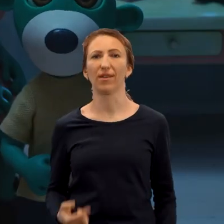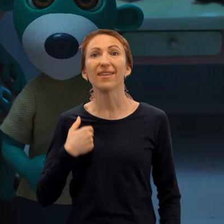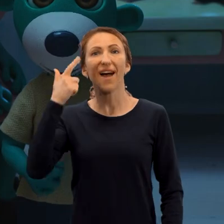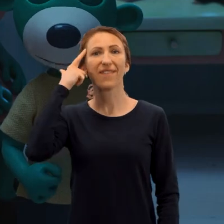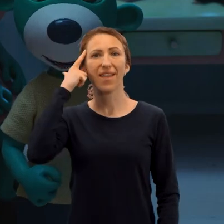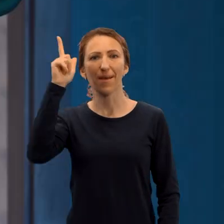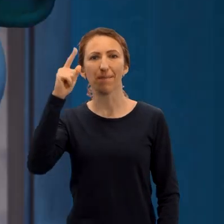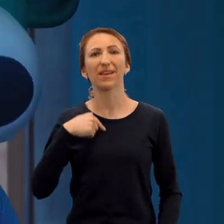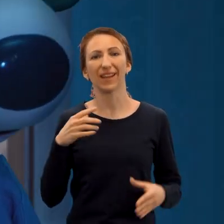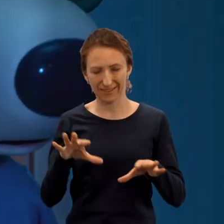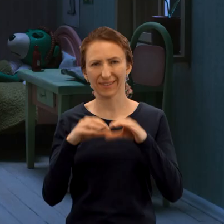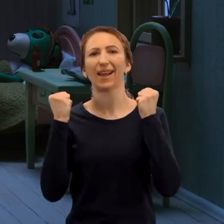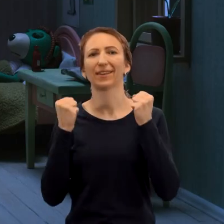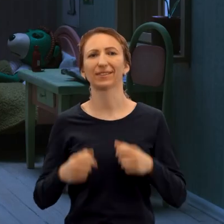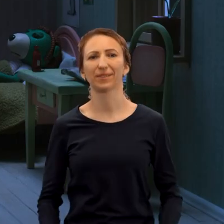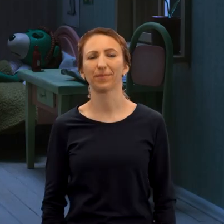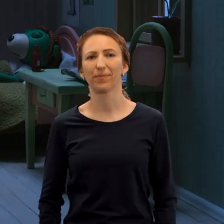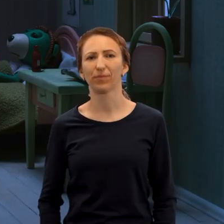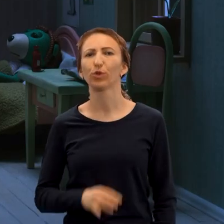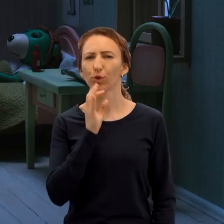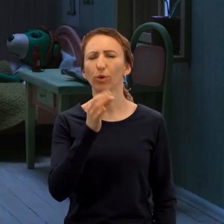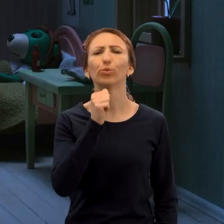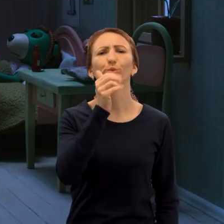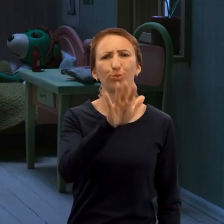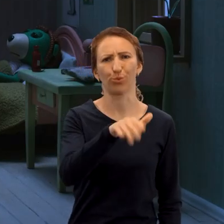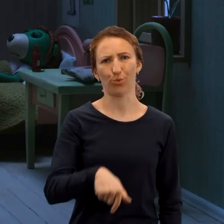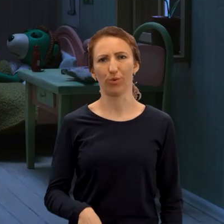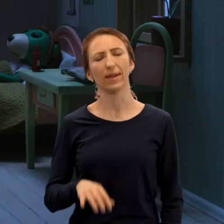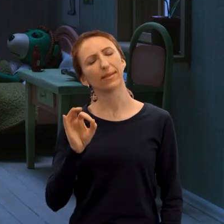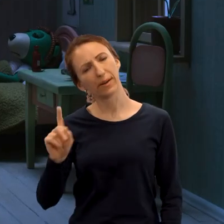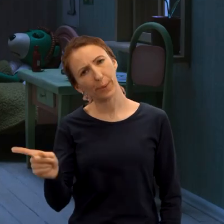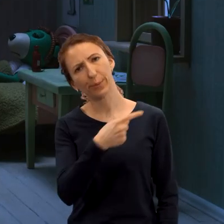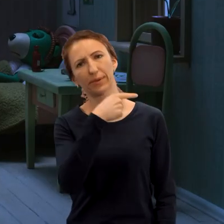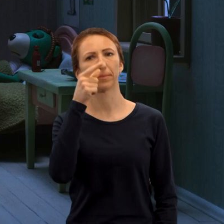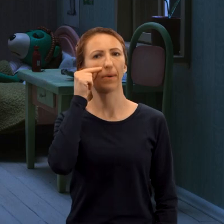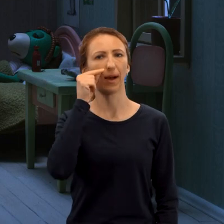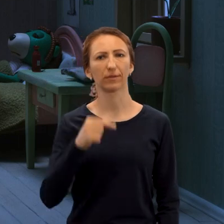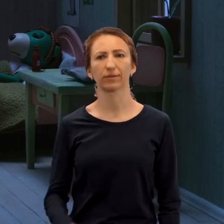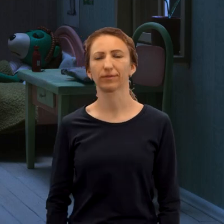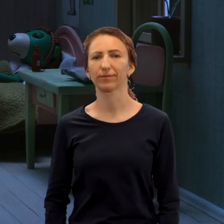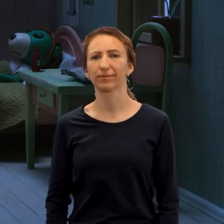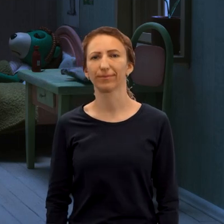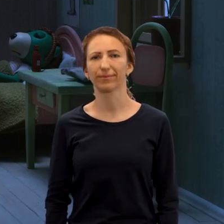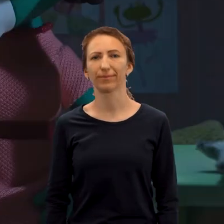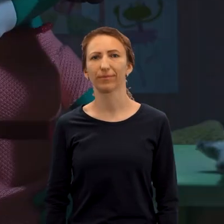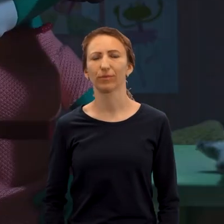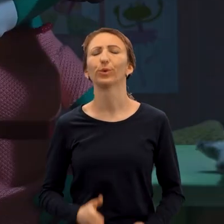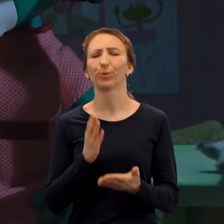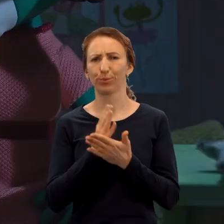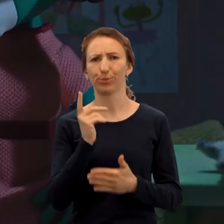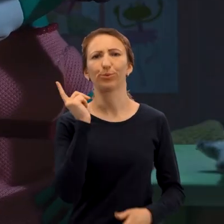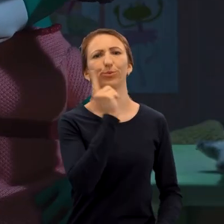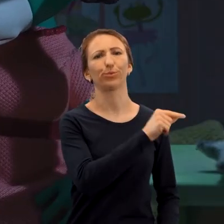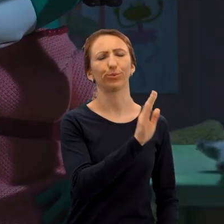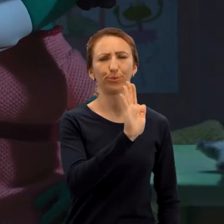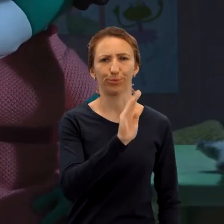Ja ją znajdę. Dobrze, ale jutro. A teraz proszę, idź spać. Już